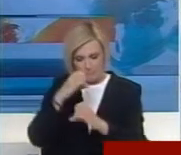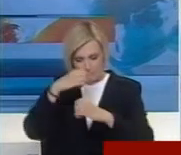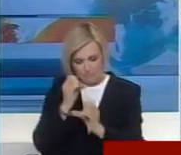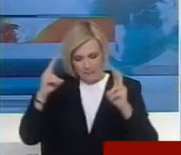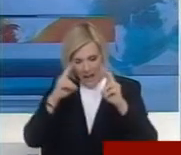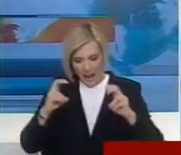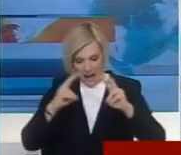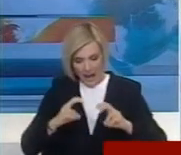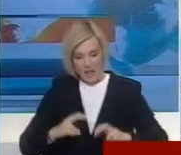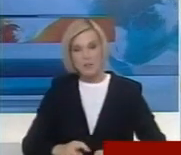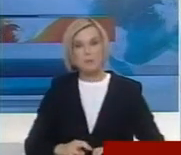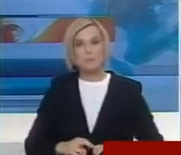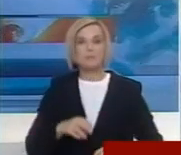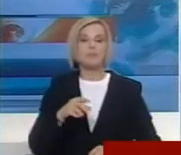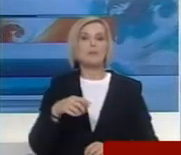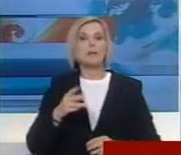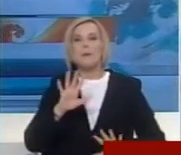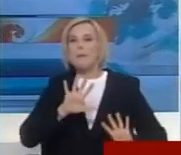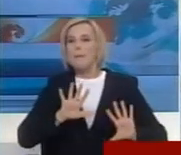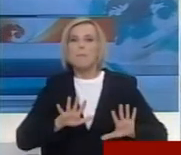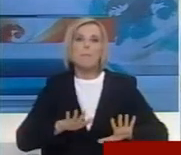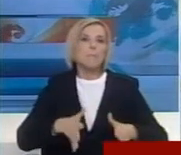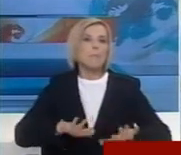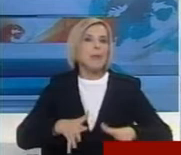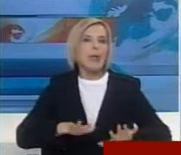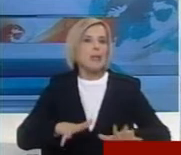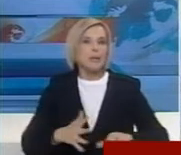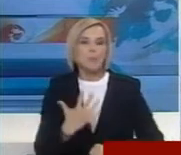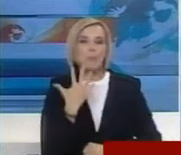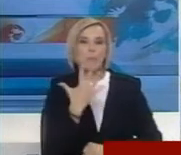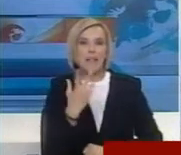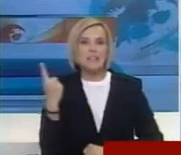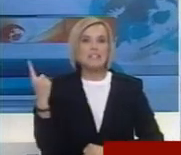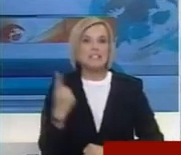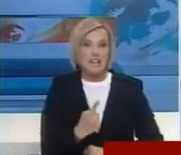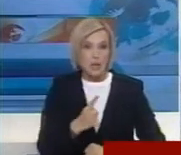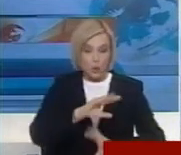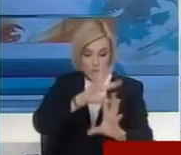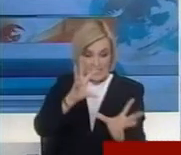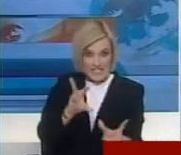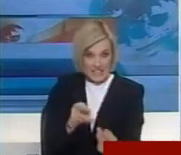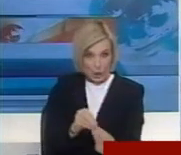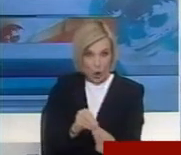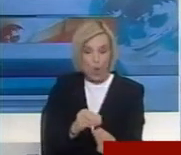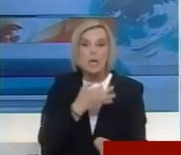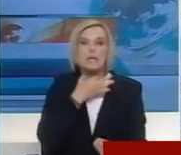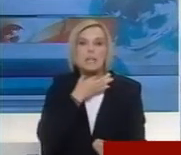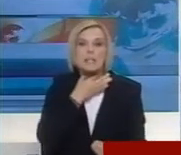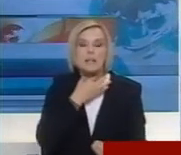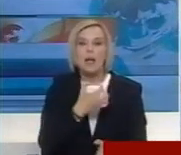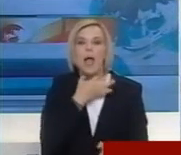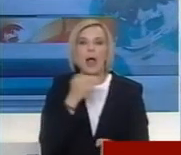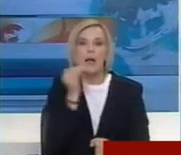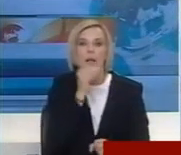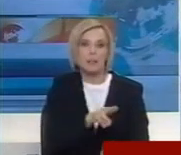Συνολικά, υπολογίζεται πως περίπου 5% των περιπτώσεων της νόσου χρειάζεται εντατική θεραπεία. Ο ιός προκαλεί μια